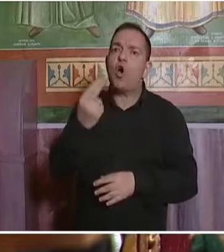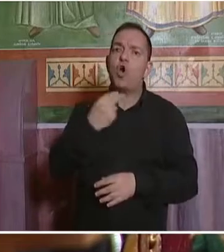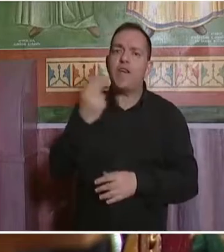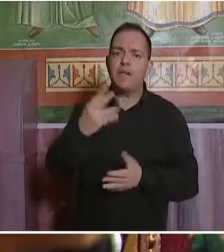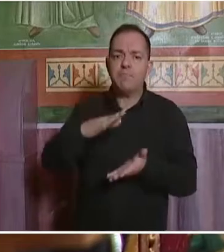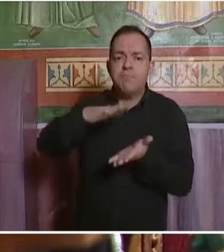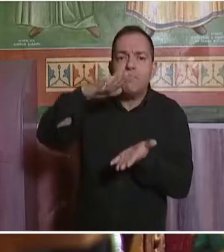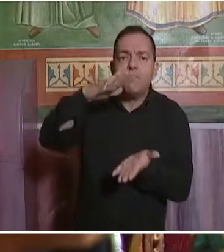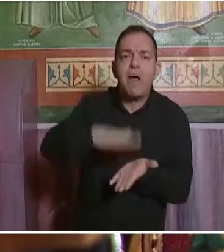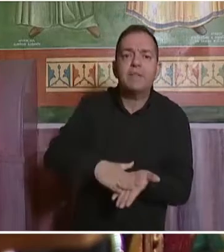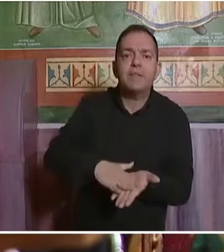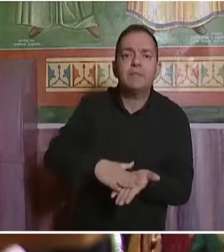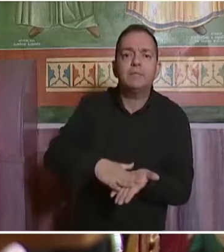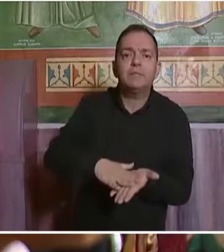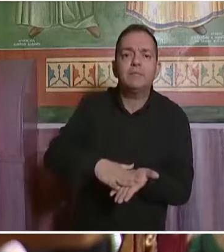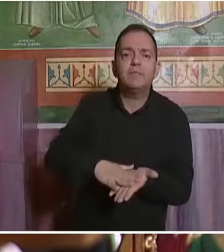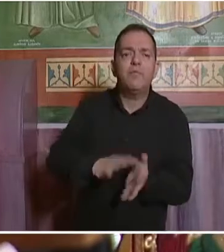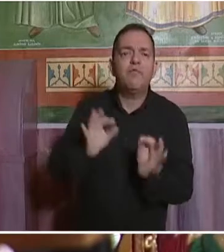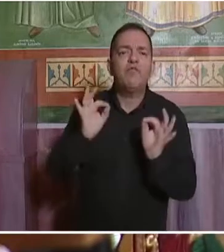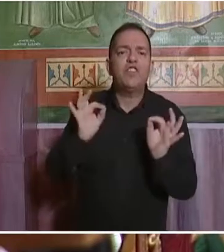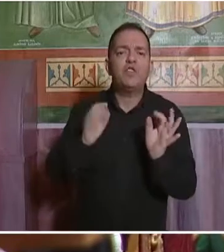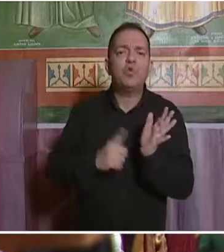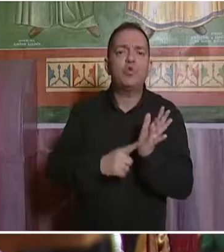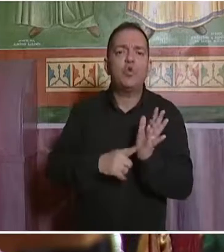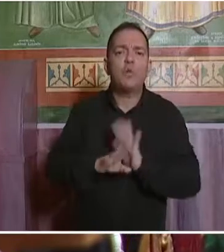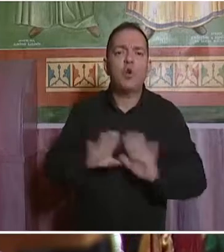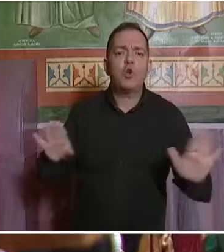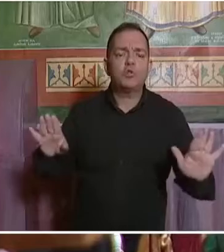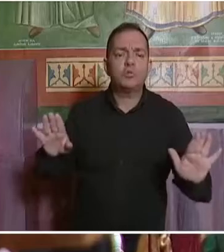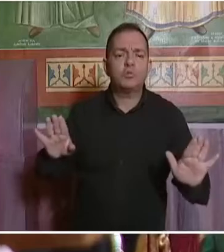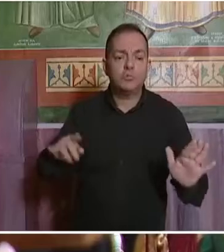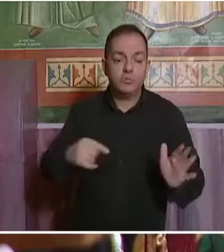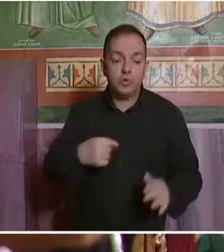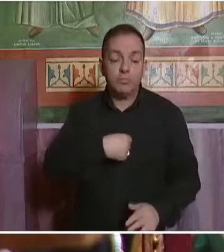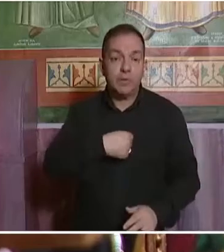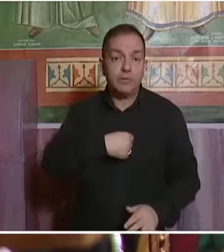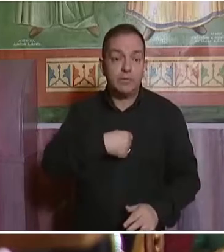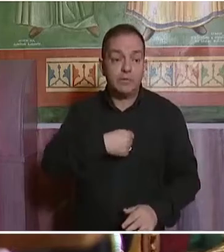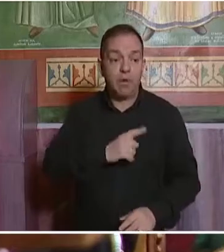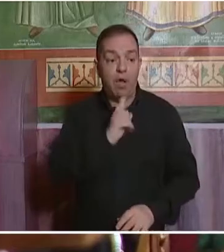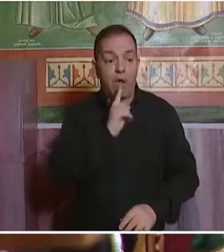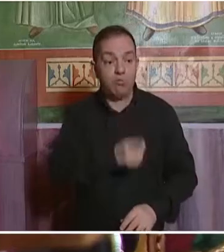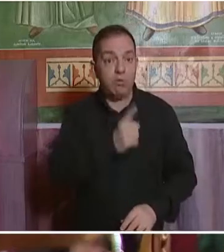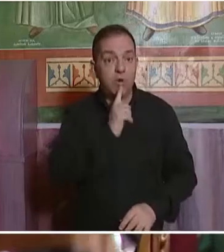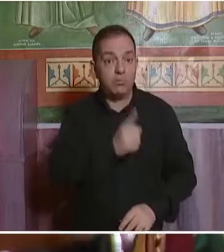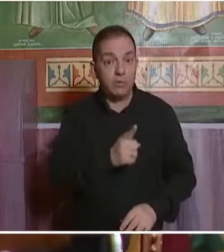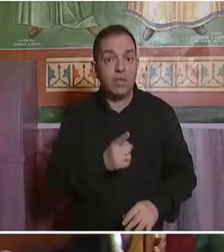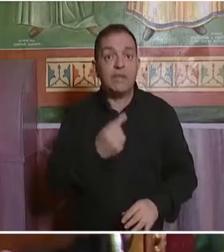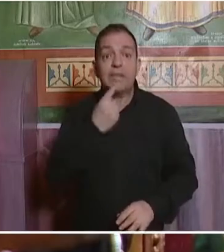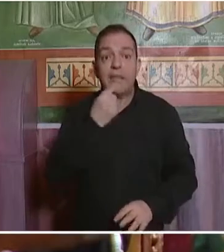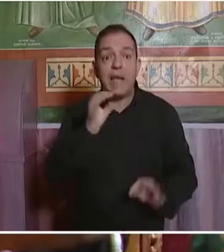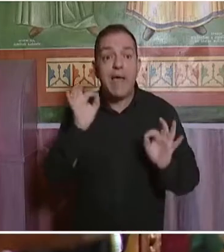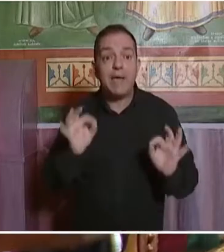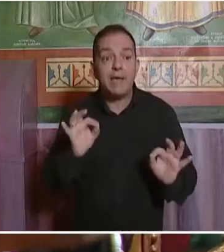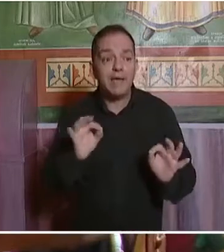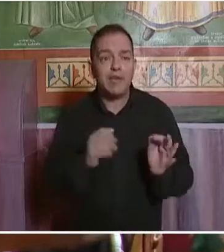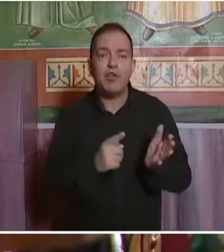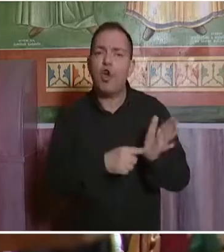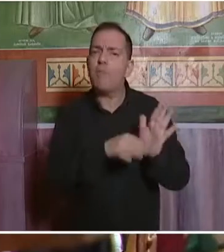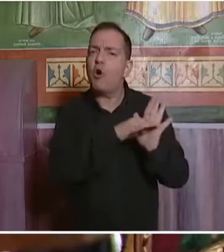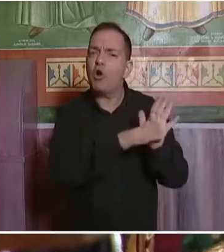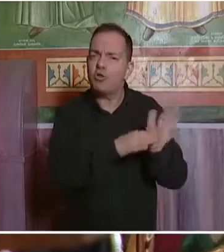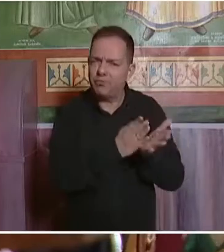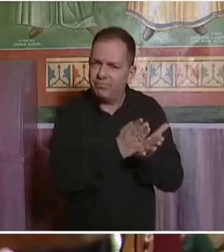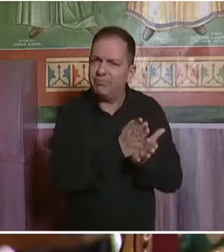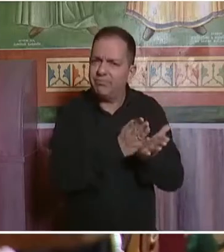μαρτυρία κατά τρόπο φυσικό που υπαγορεύει τα όσα λέγει ο νόμος,